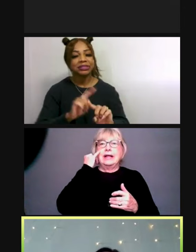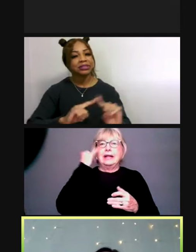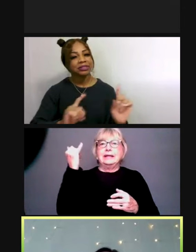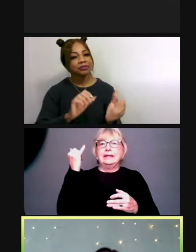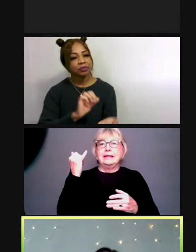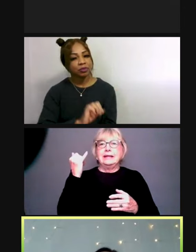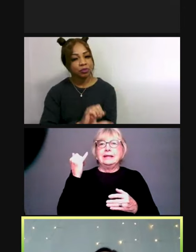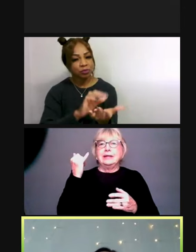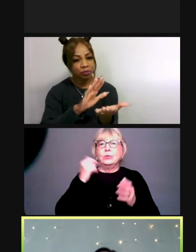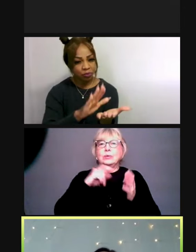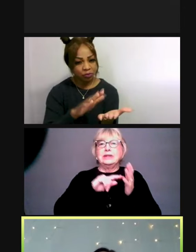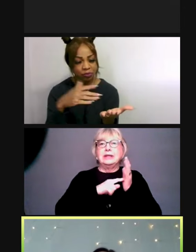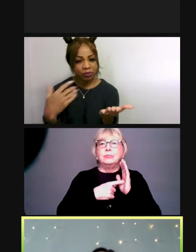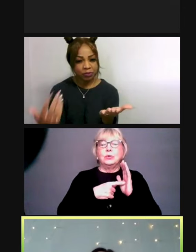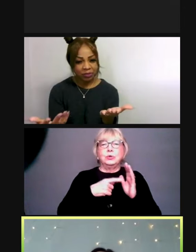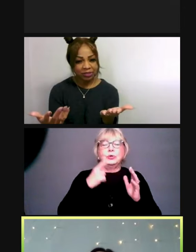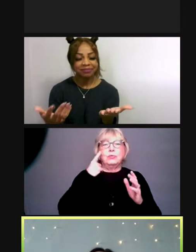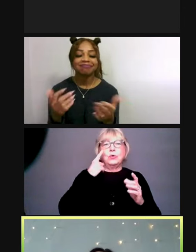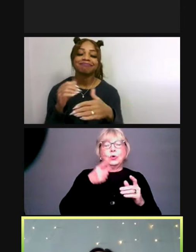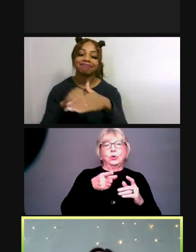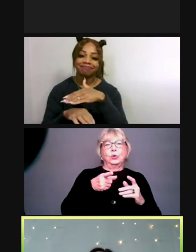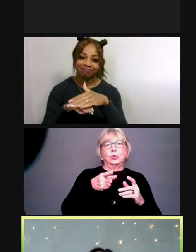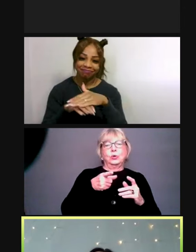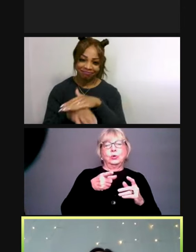cette approche